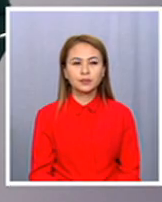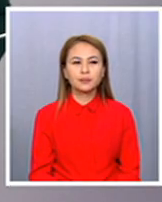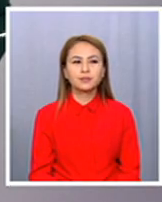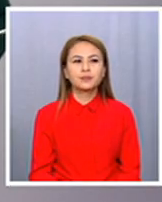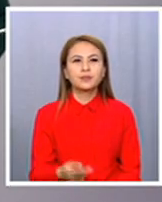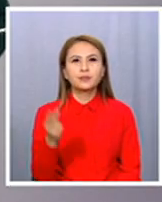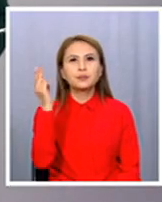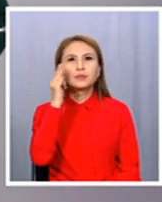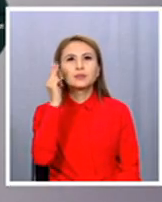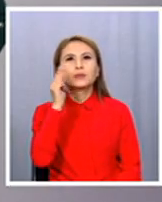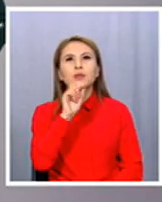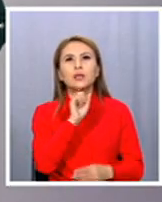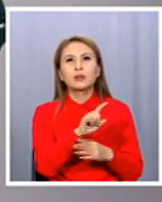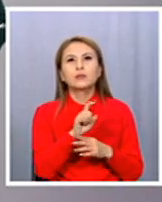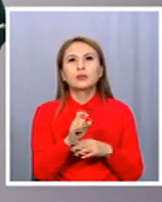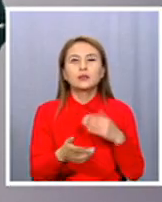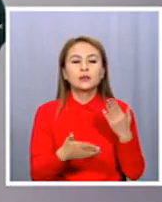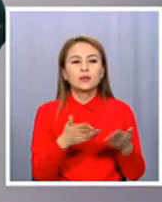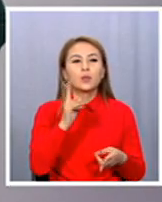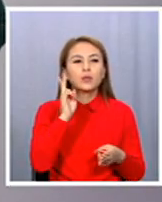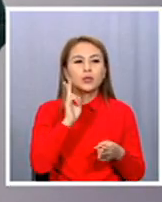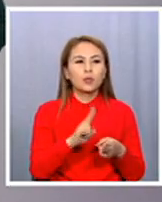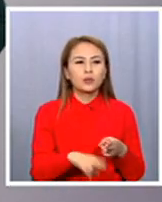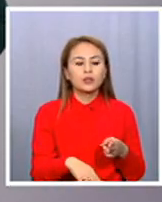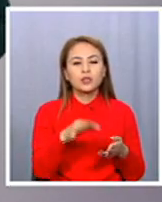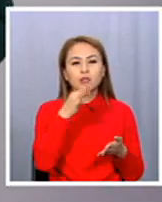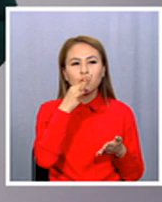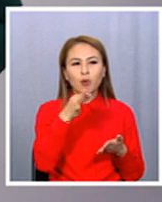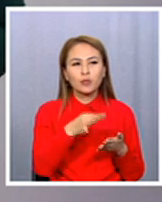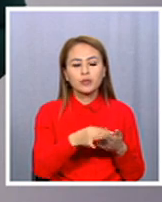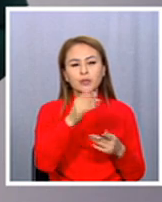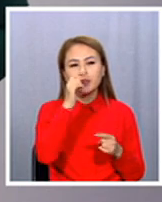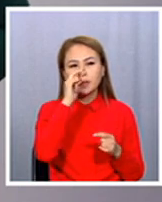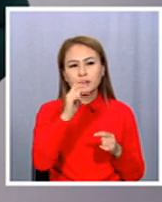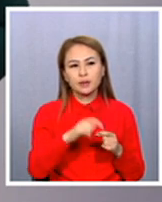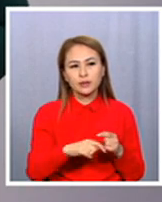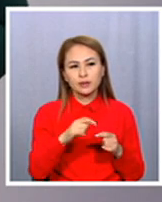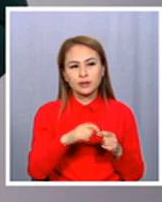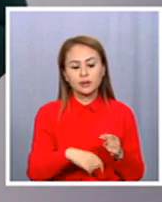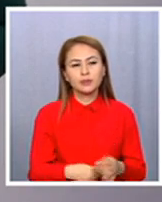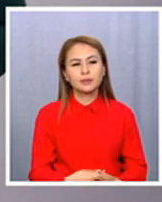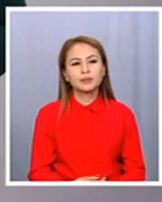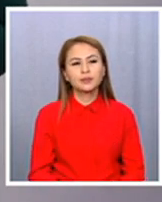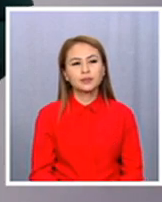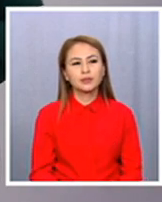Оқушылар, тапсырманы орындап болсаңыздар, жауабымен тексеріңіздер.